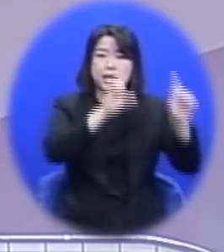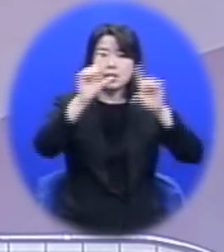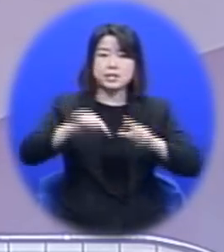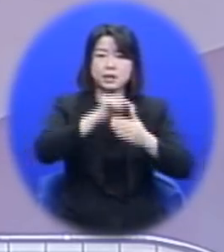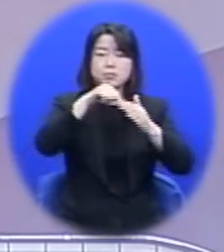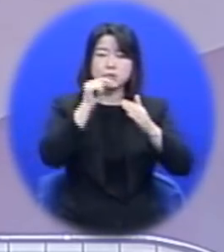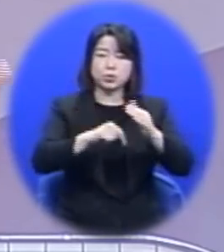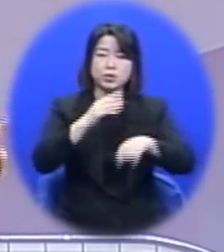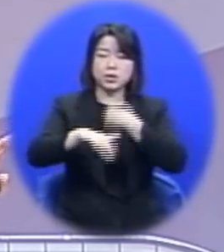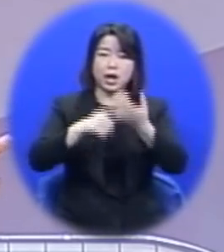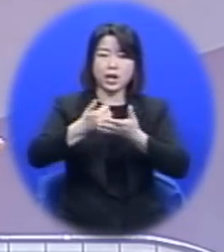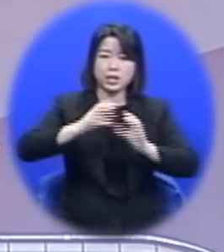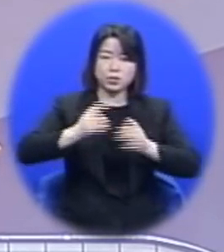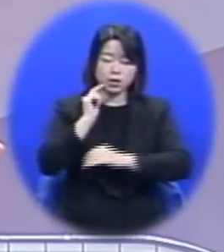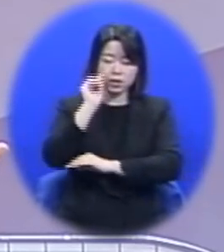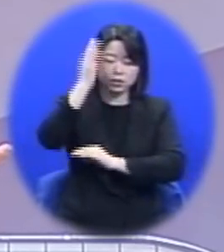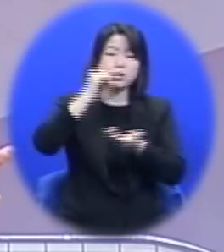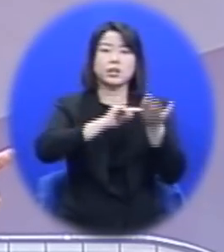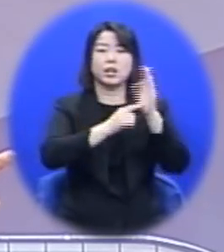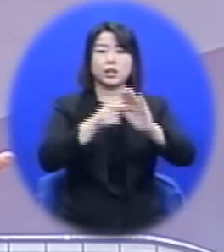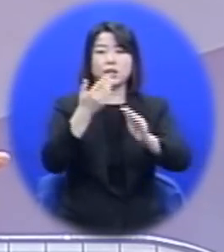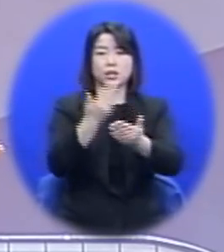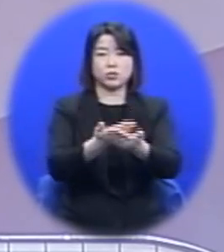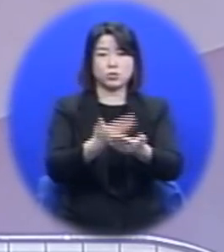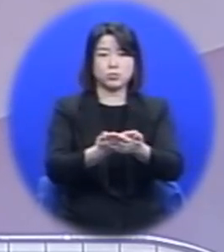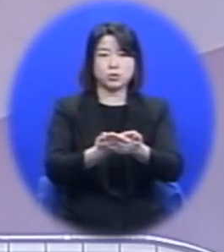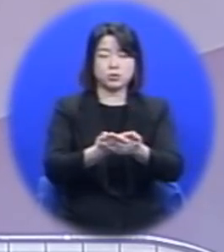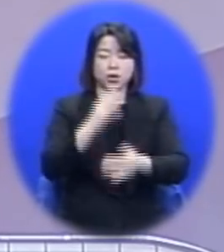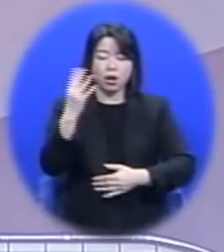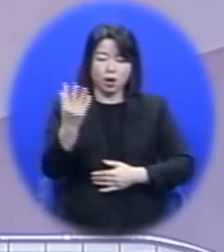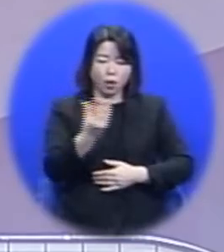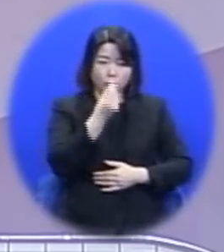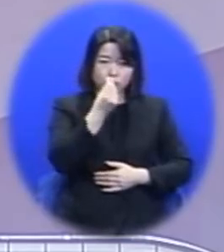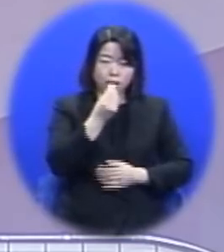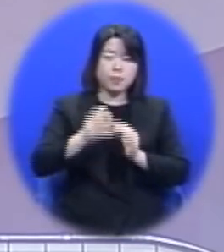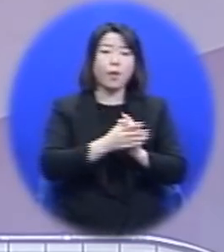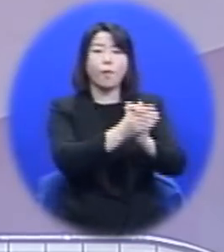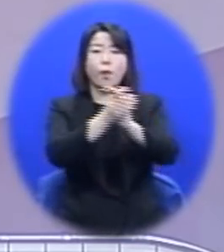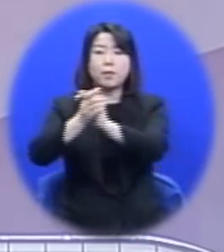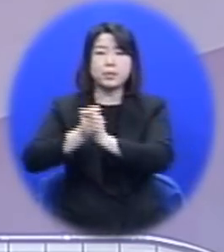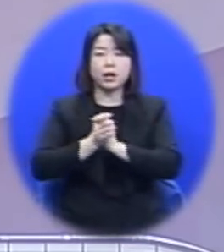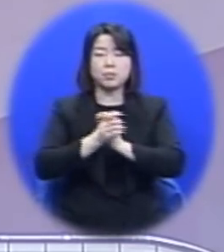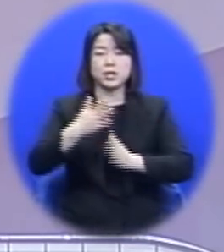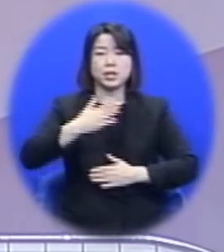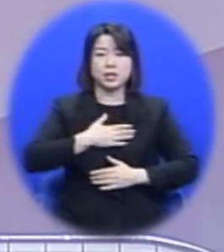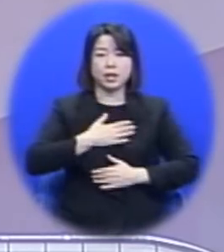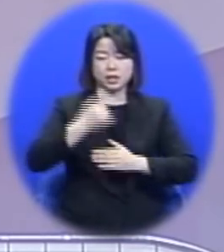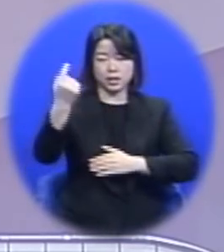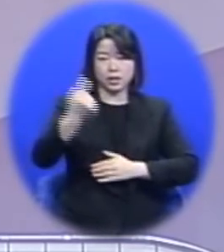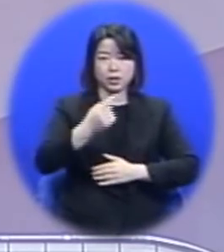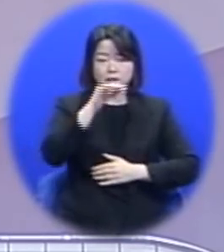하나님 나라의 영광이 드러나게 해주시옵소서. 거룩함과 화평함이 나에게 있게